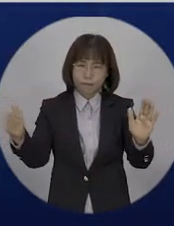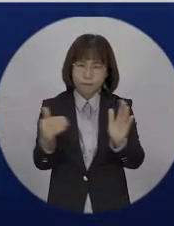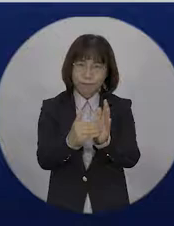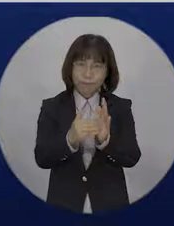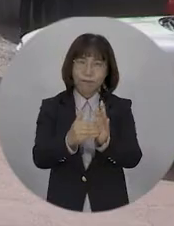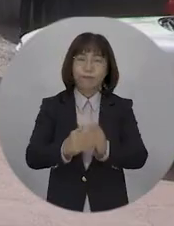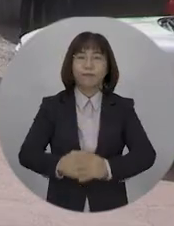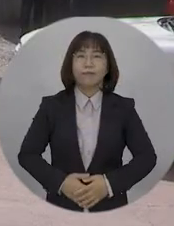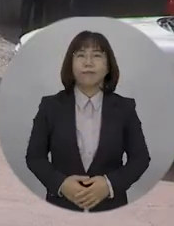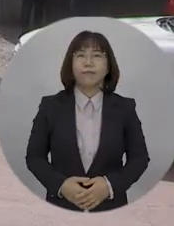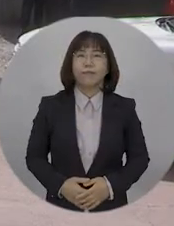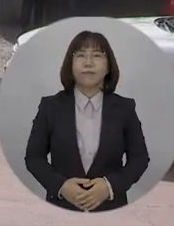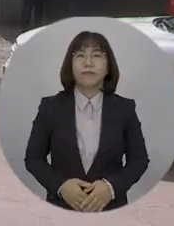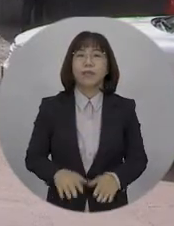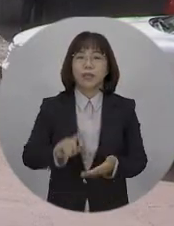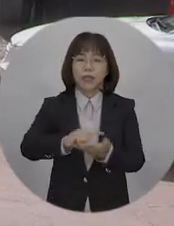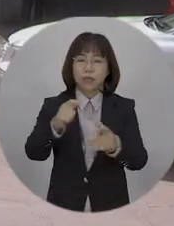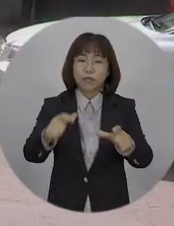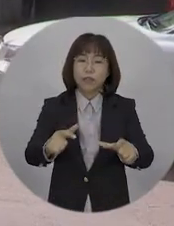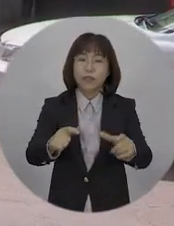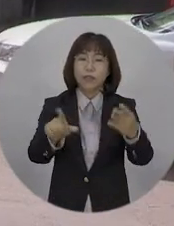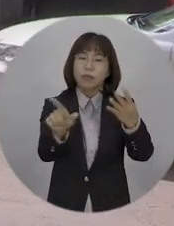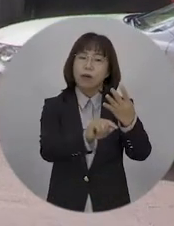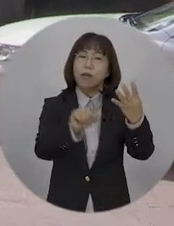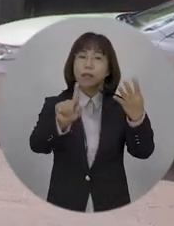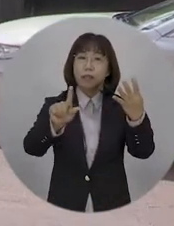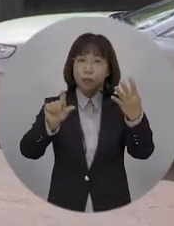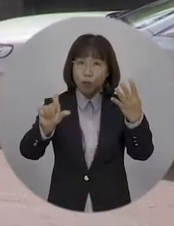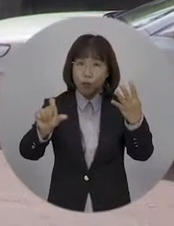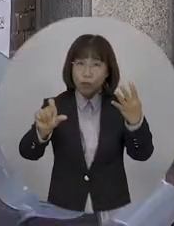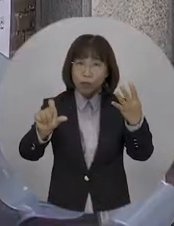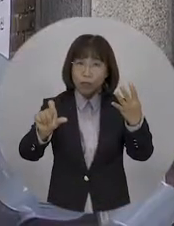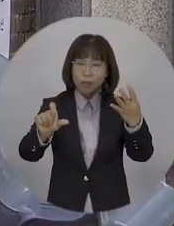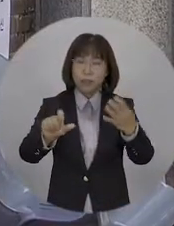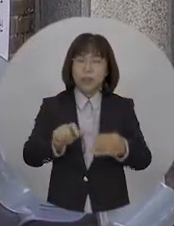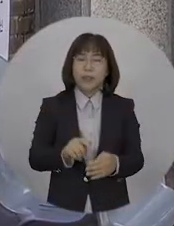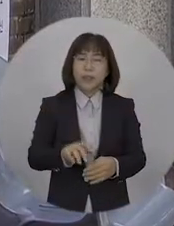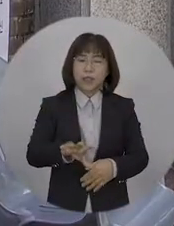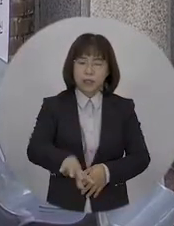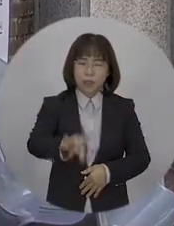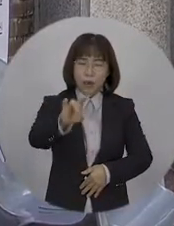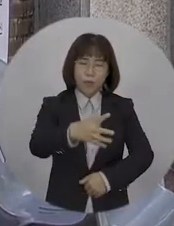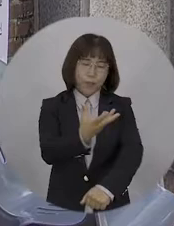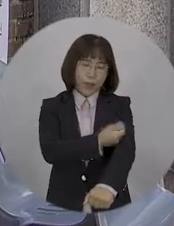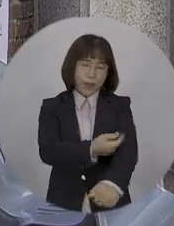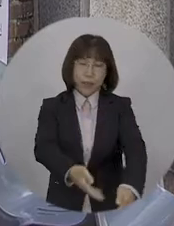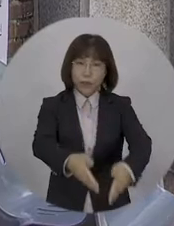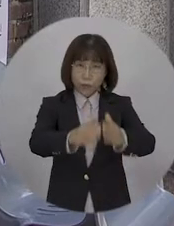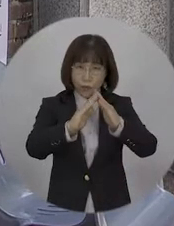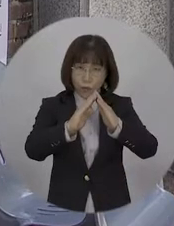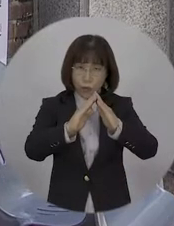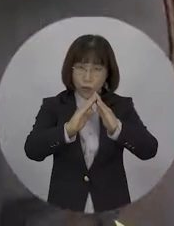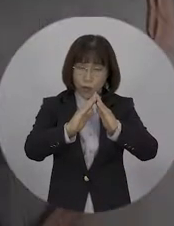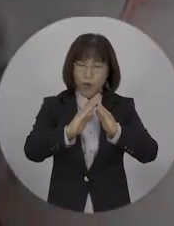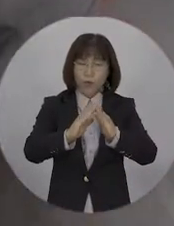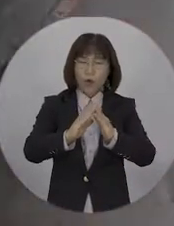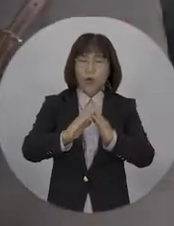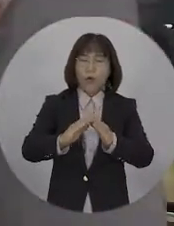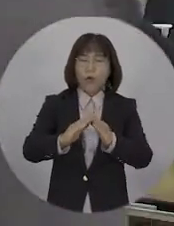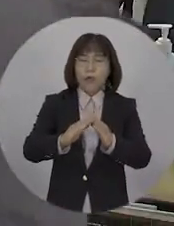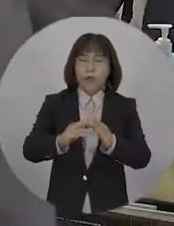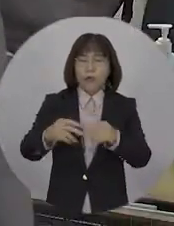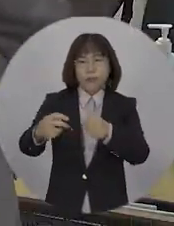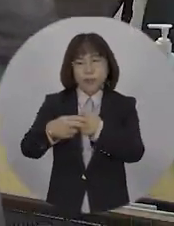마무리합니다. 강서구는 지난 4월 15일 제1 예방접종센터 개소를 시작으로 유관기관과의